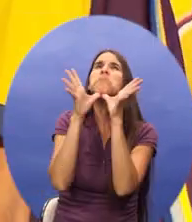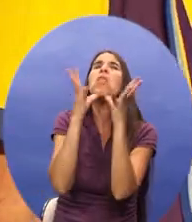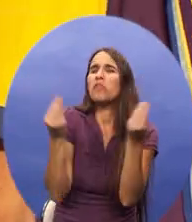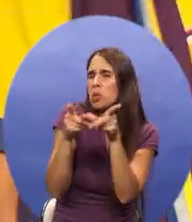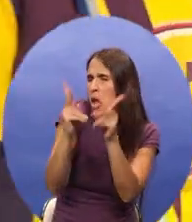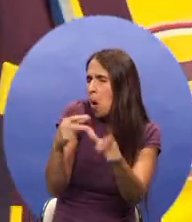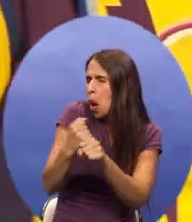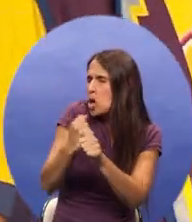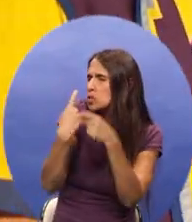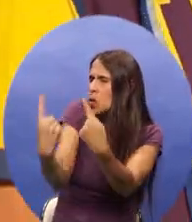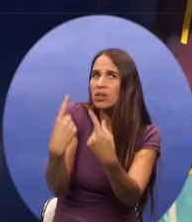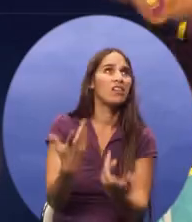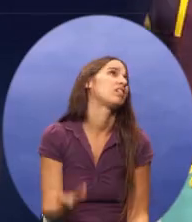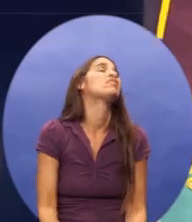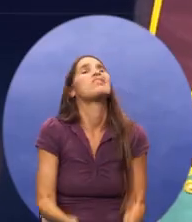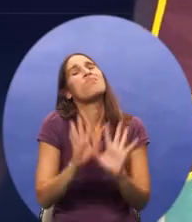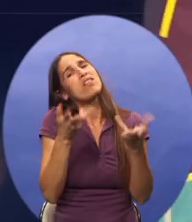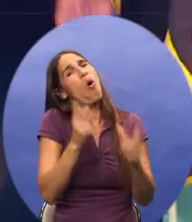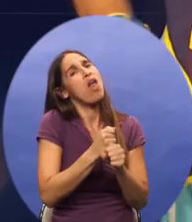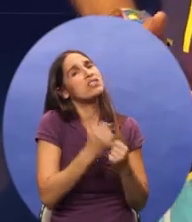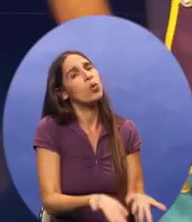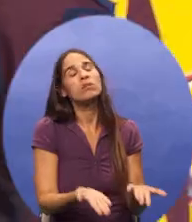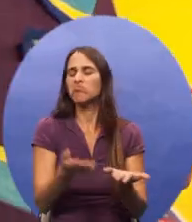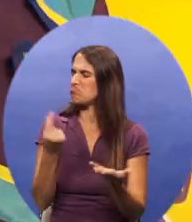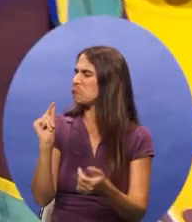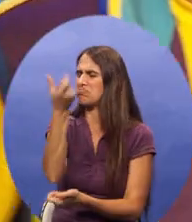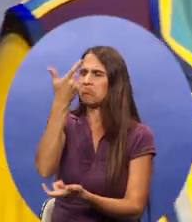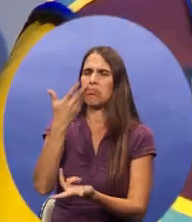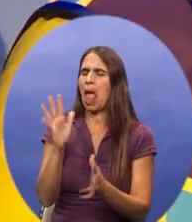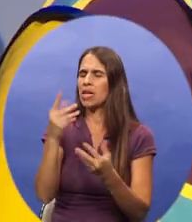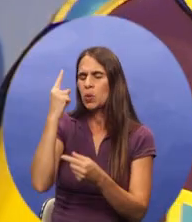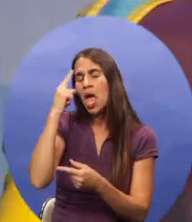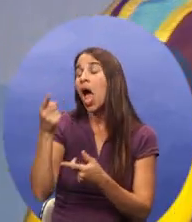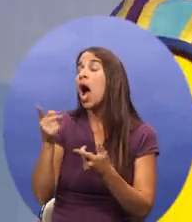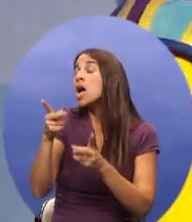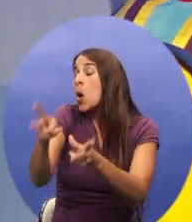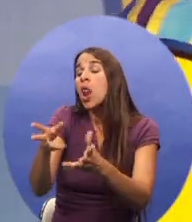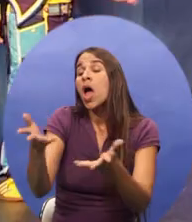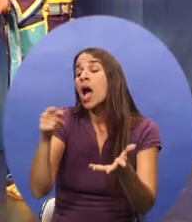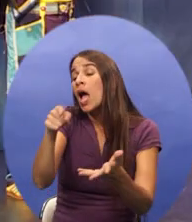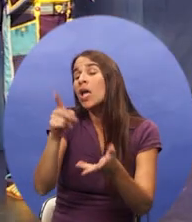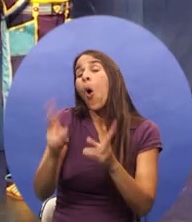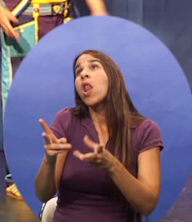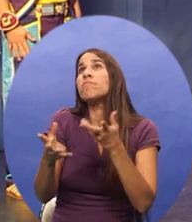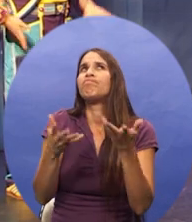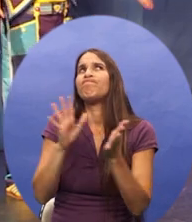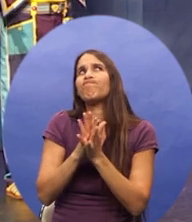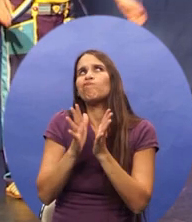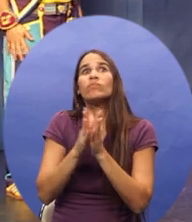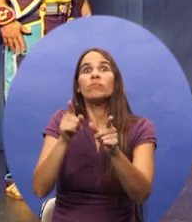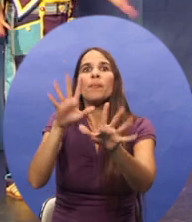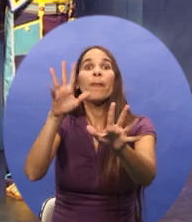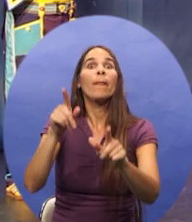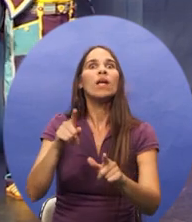מלא דברים שאתה יכול לעשות. מה אני כבר יכול לעשות שאתה? בשנייה אני מוצא לך. אתה יכול... אתה